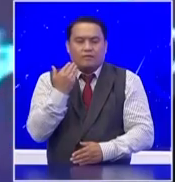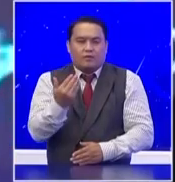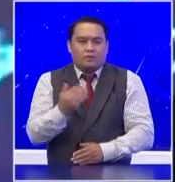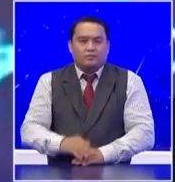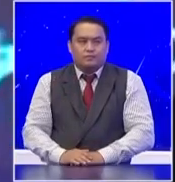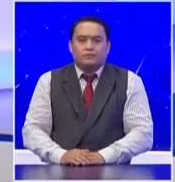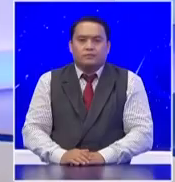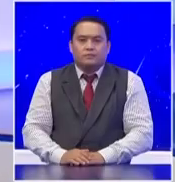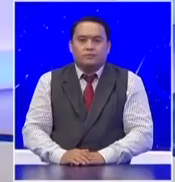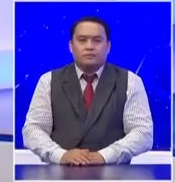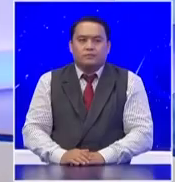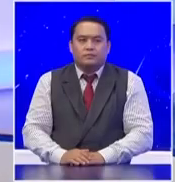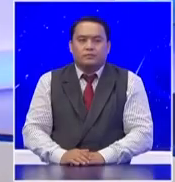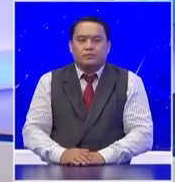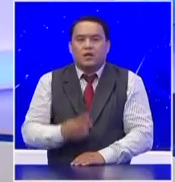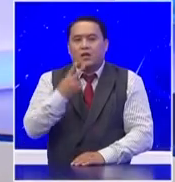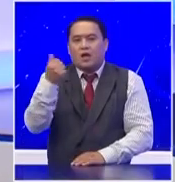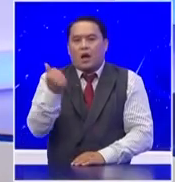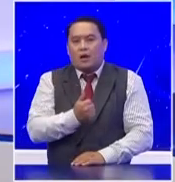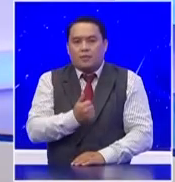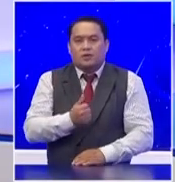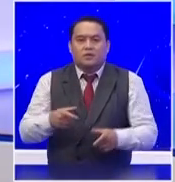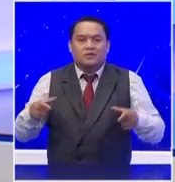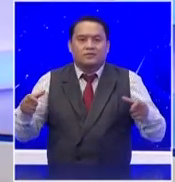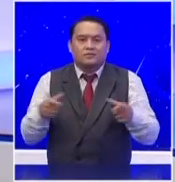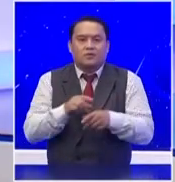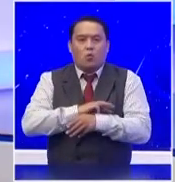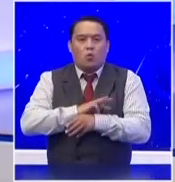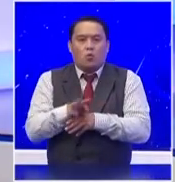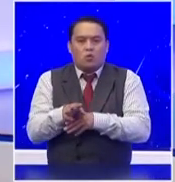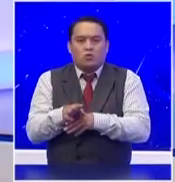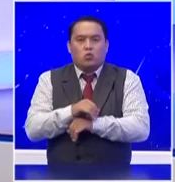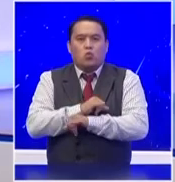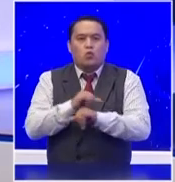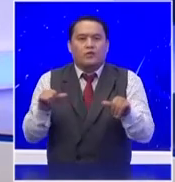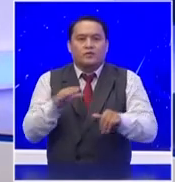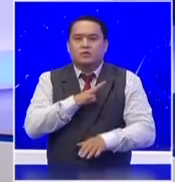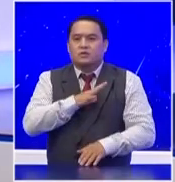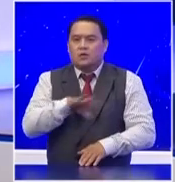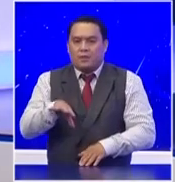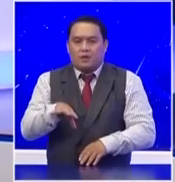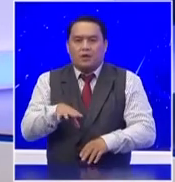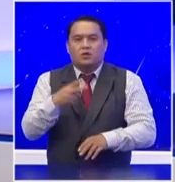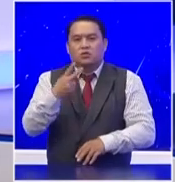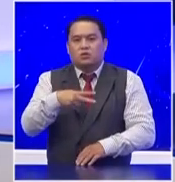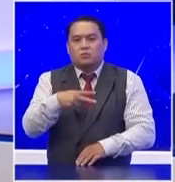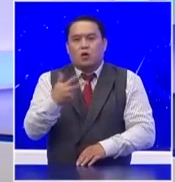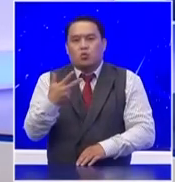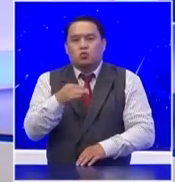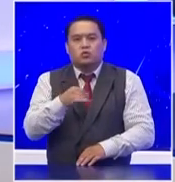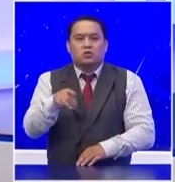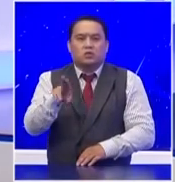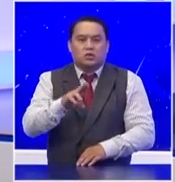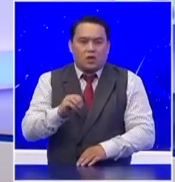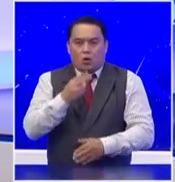қолданылды. Екі апта ішінде коронавирустың таралуы өскен жоқ, бұл туралы еліміздің бас санитар дәрігері айтты.